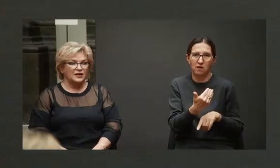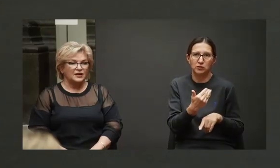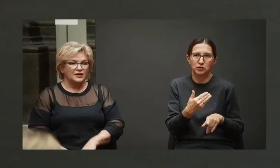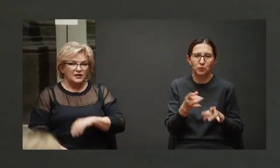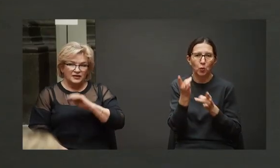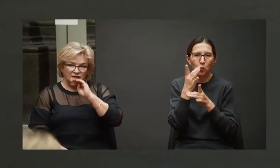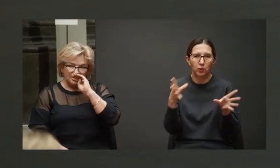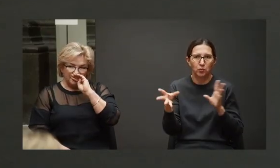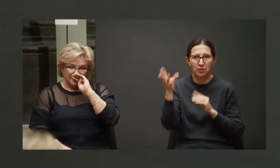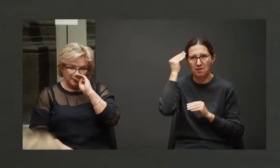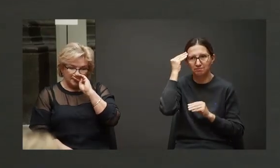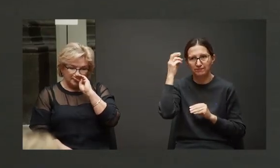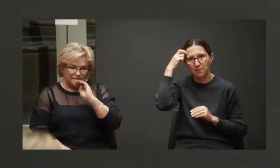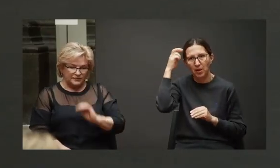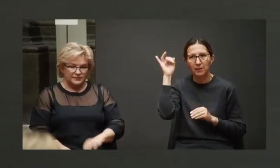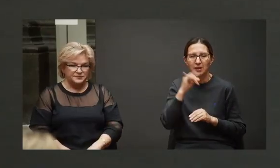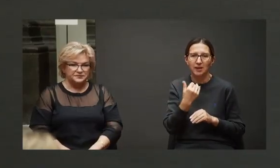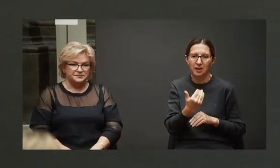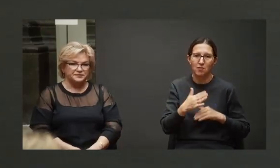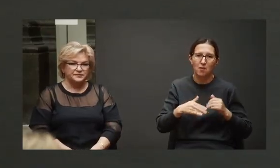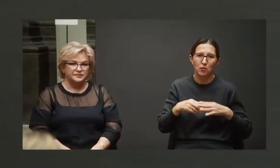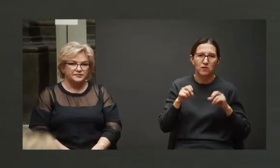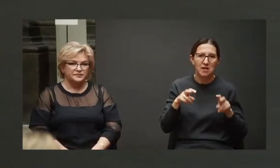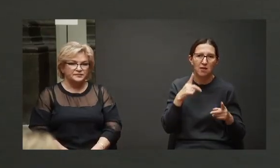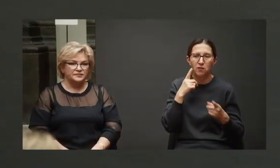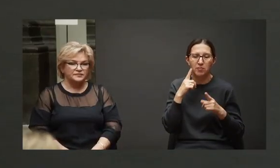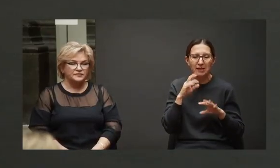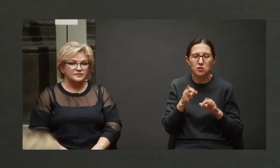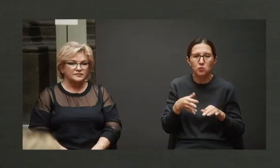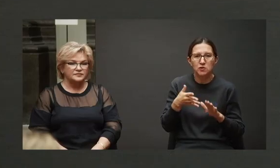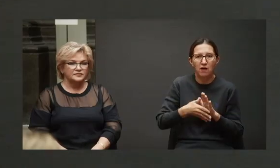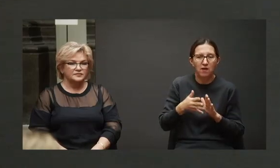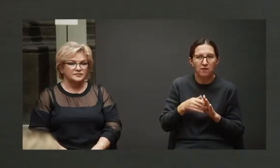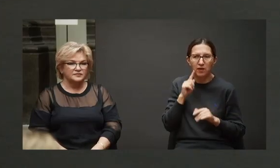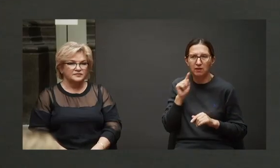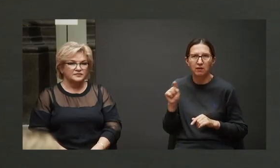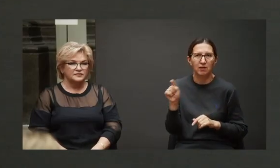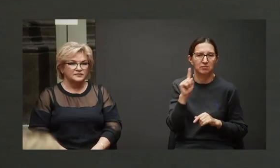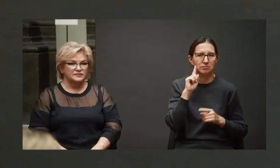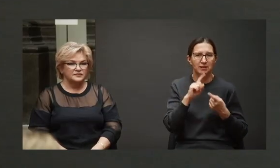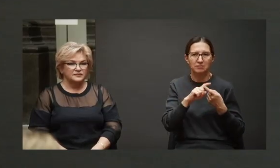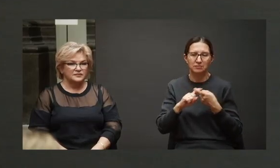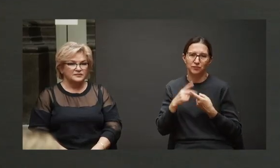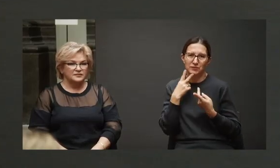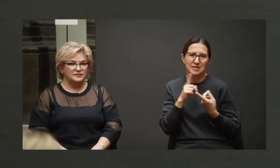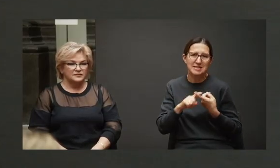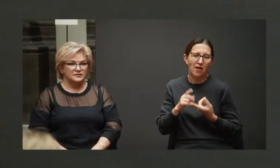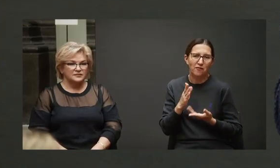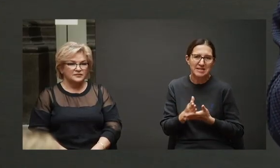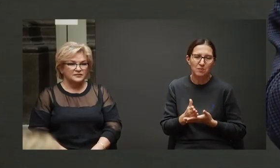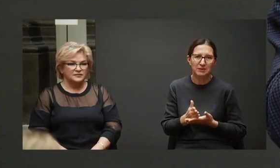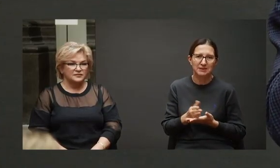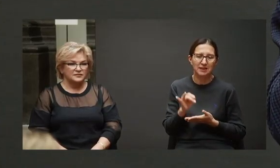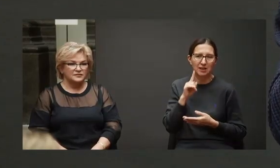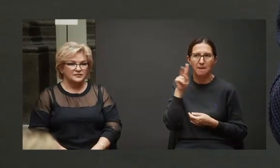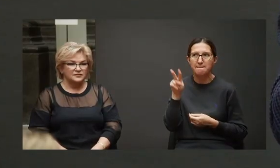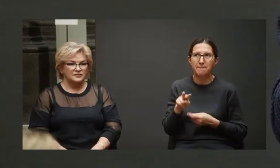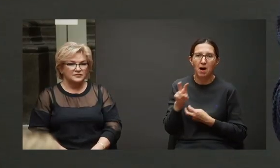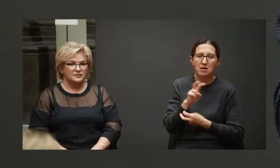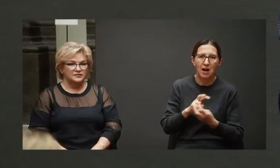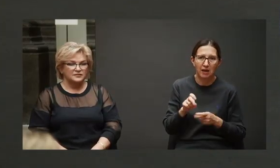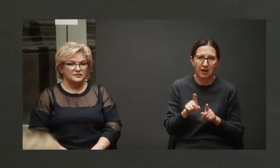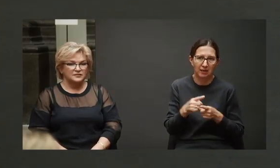и профессиональная деформация искусствоведа, постоянный поиск ассоциаций, зависимостей, параллелей и так